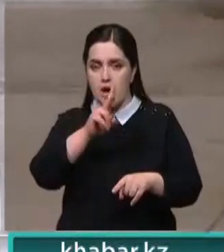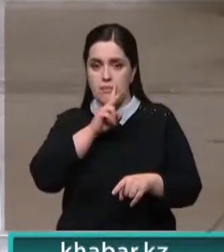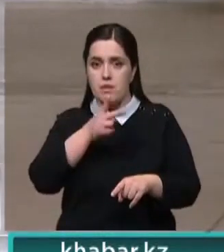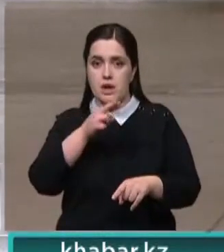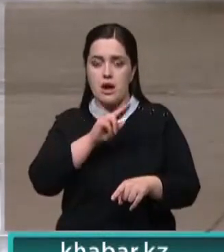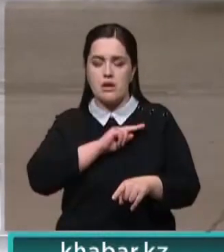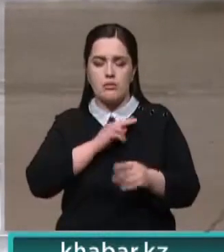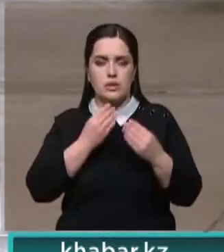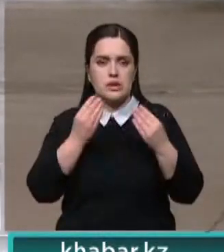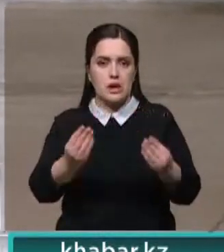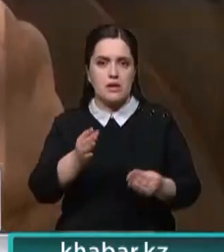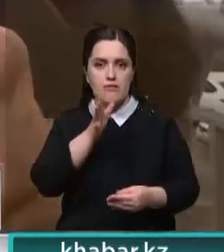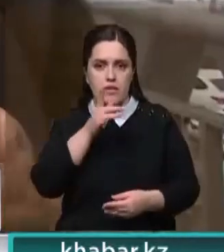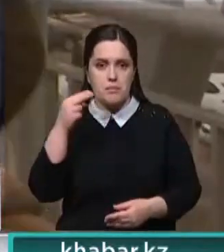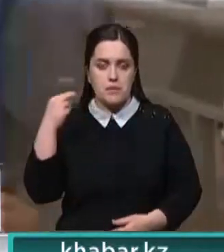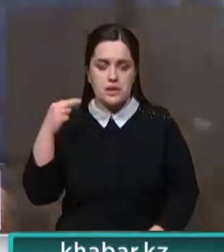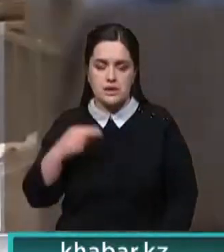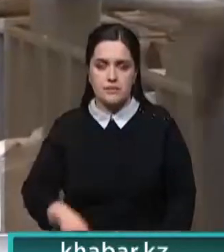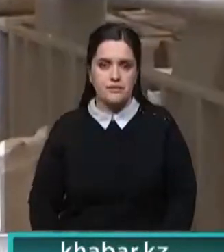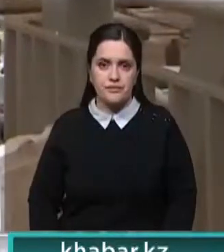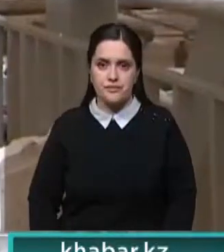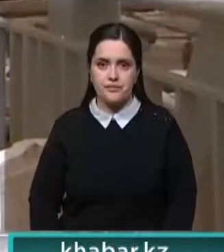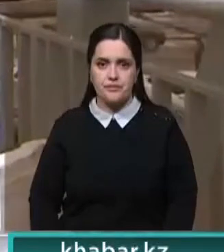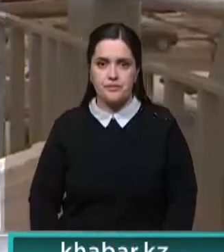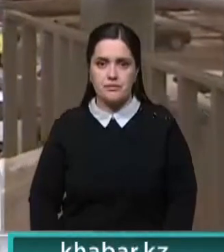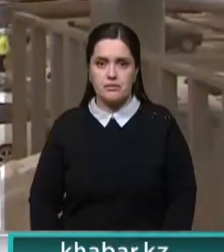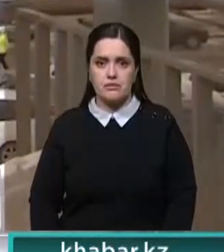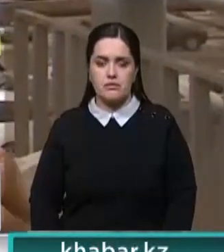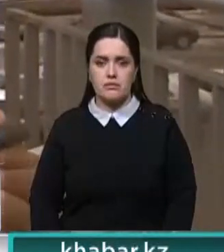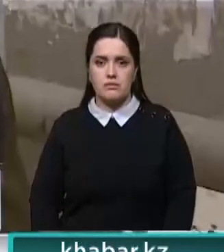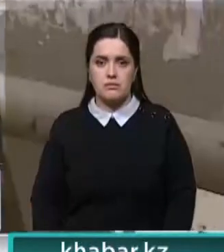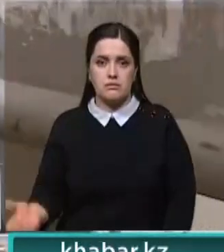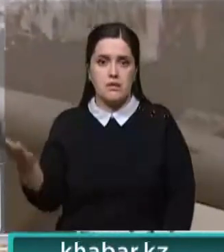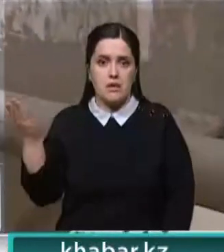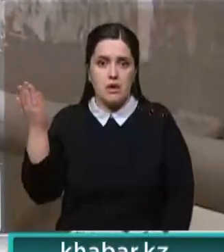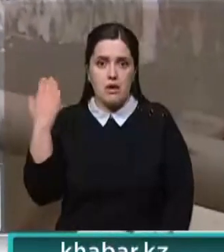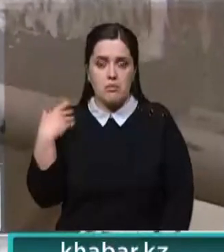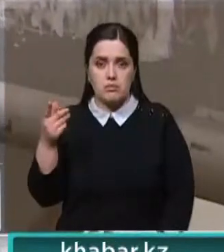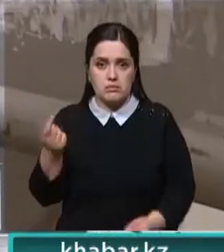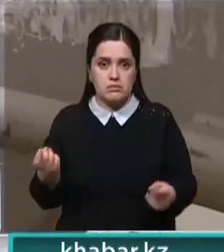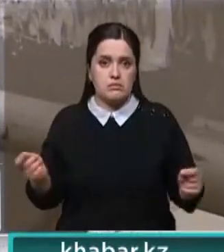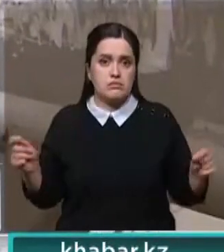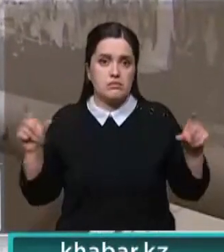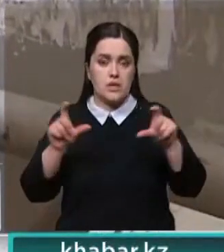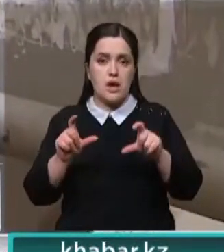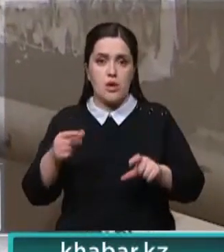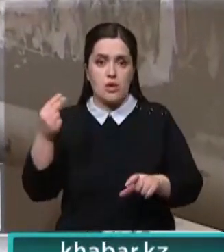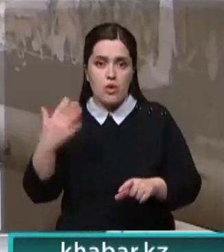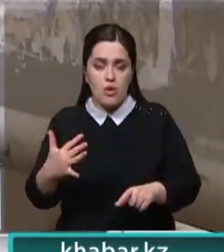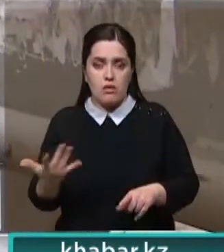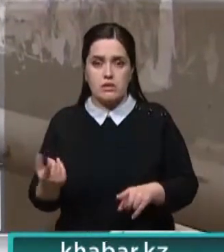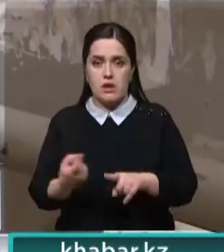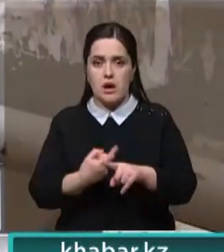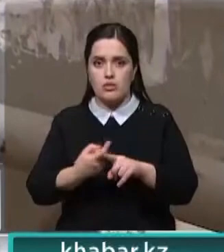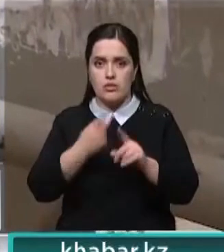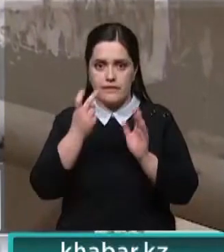работы дал чиновникам президент. Раньше хоть была какая-то разница, а сейчас нету никакой. Цены высокие. Картошка